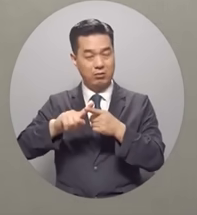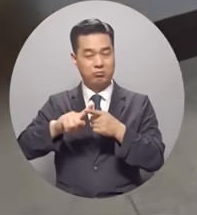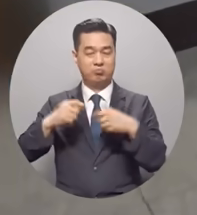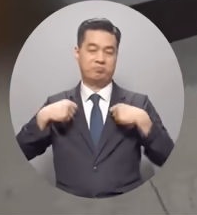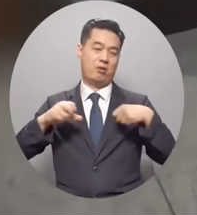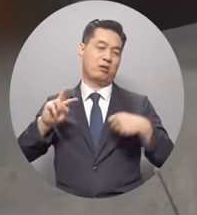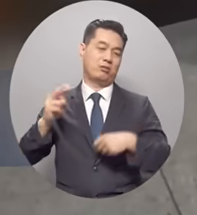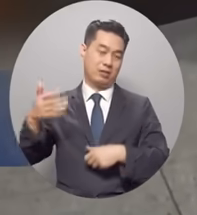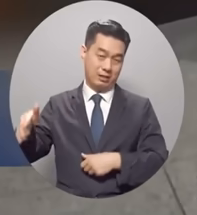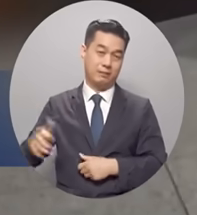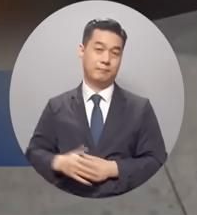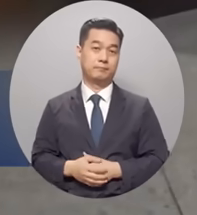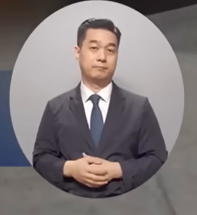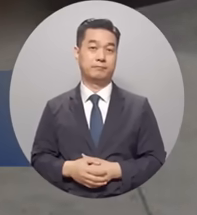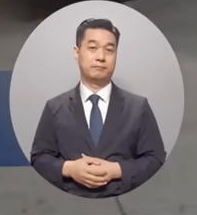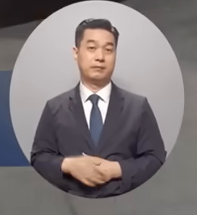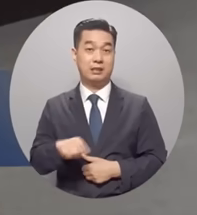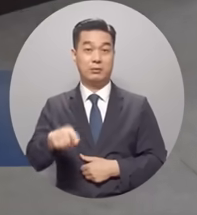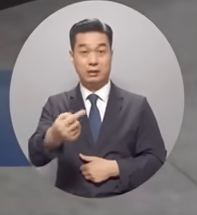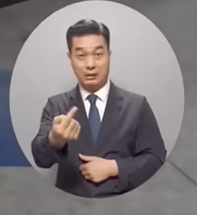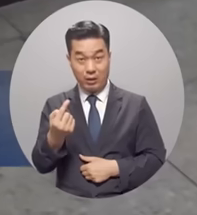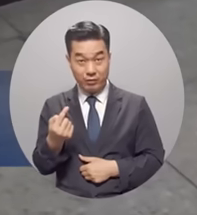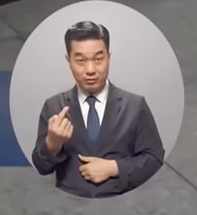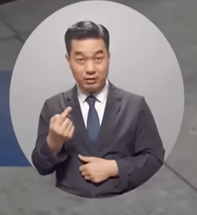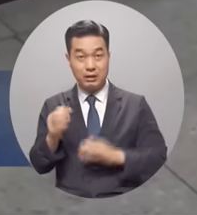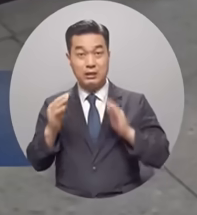돌립니다. 이분이 나오신다고 해도